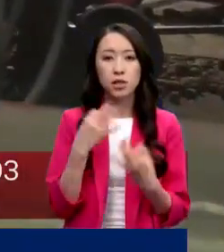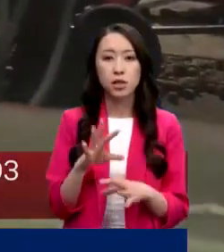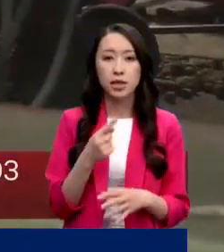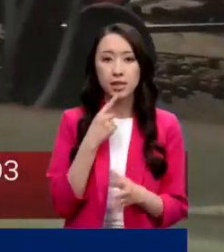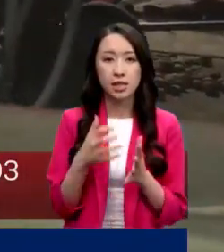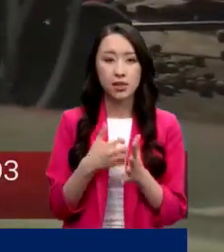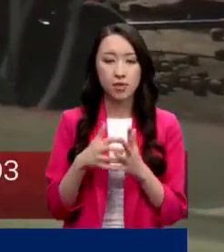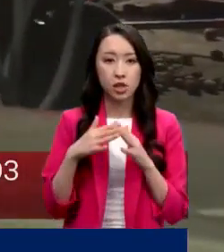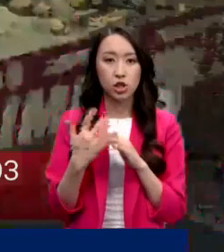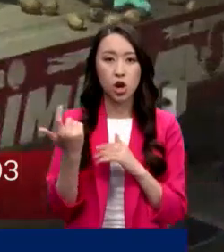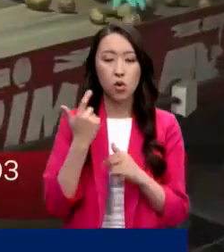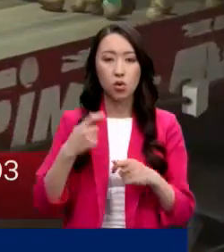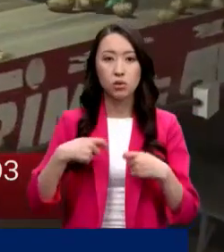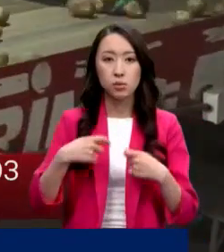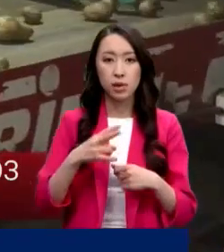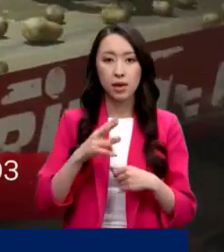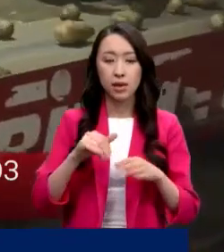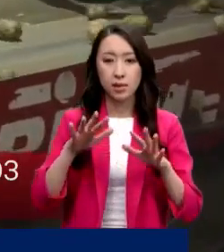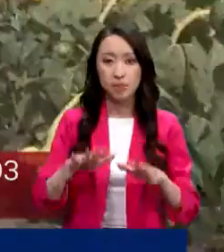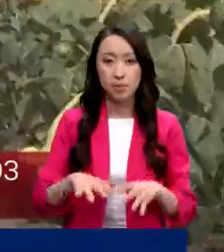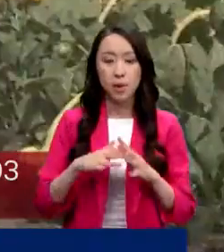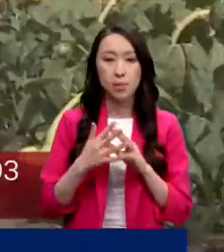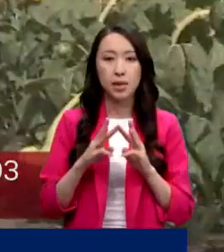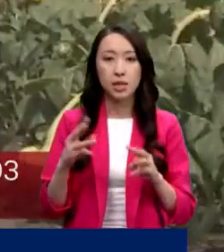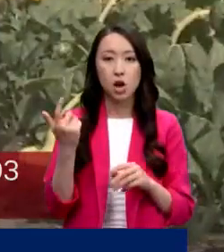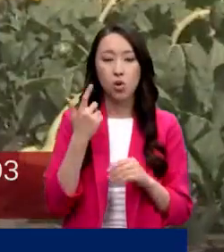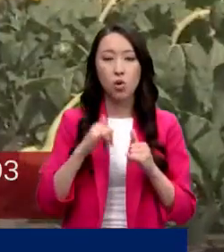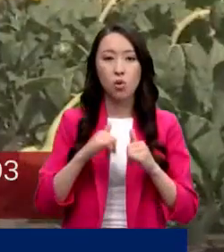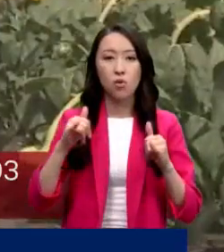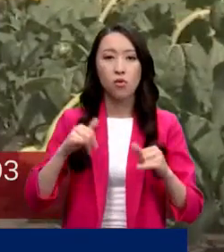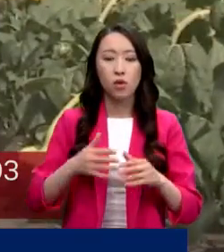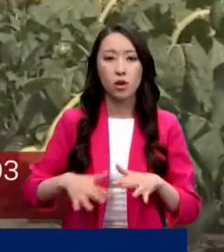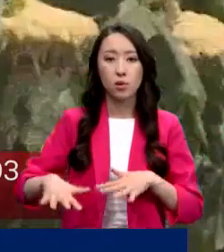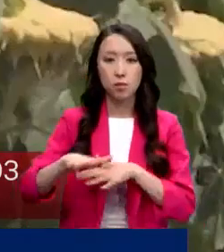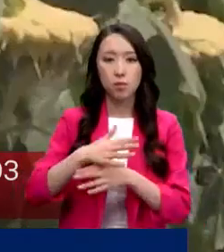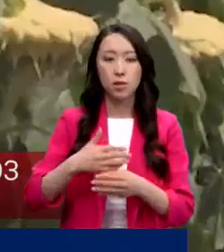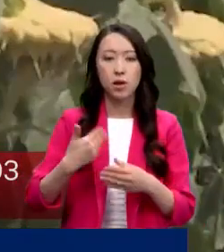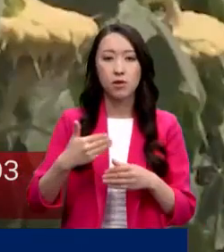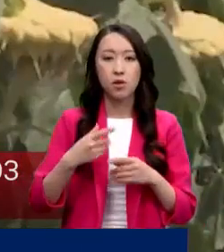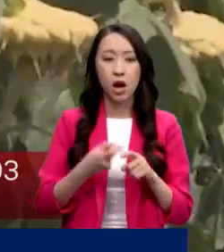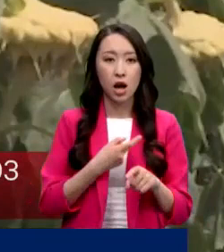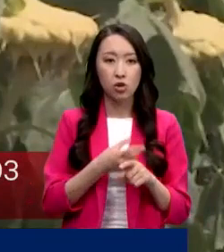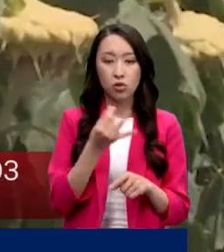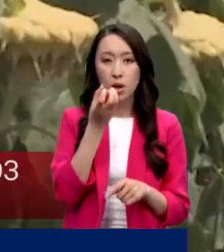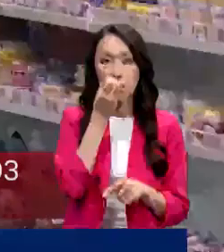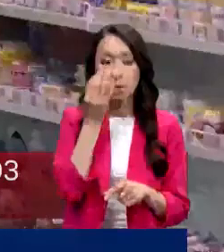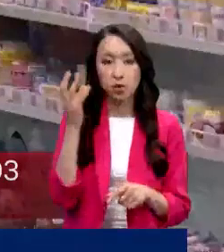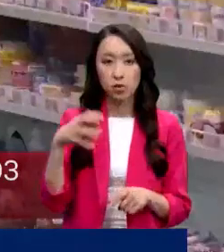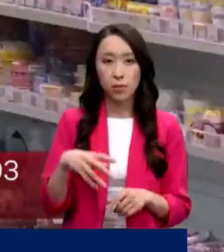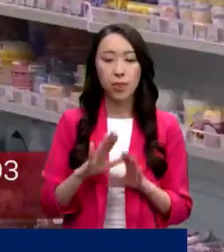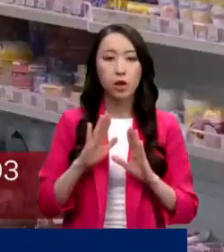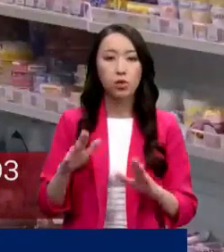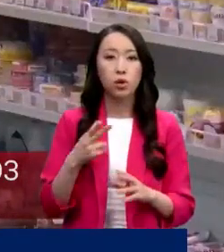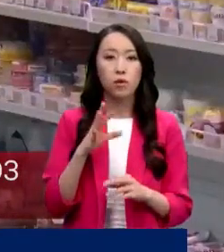дефицита сельхозпродукции на прилавках, Минсельхоз увеличил площади выращиваемого картофеля и подсолнечника. Только